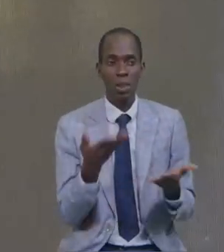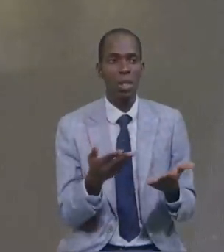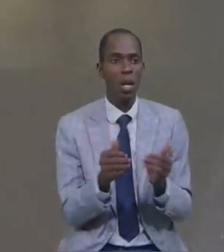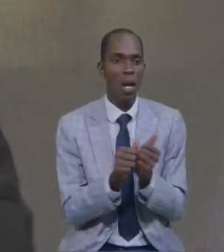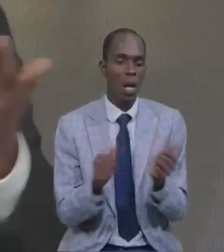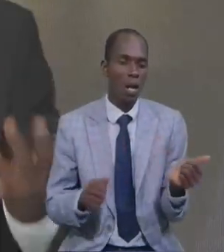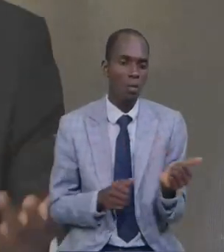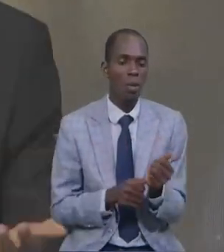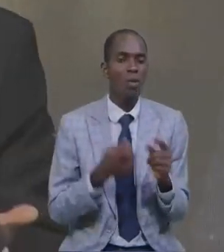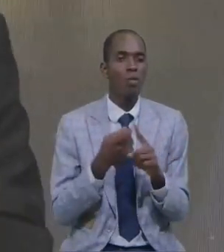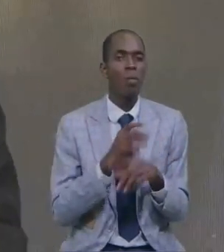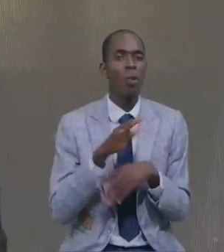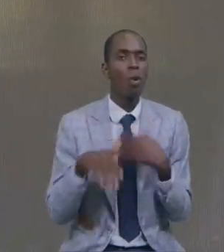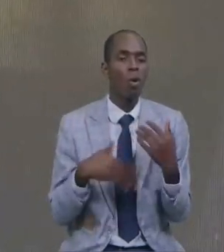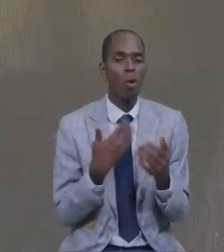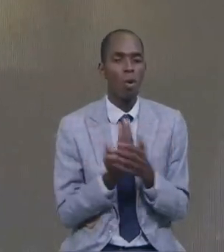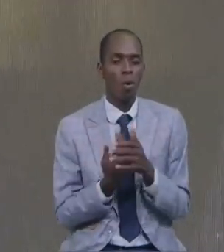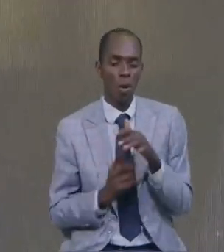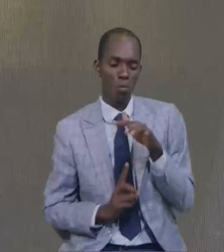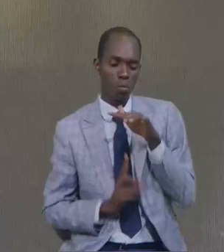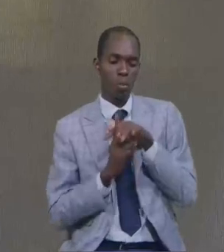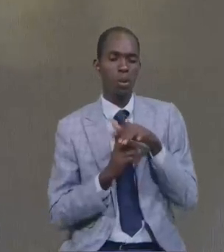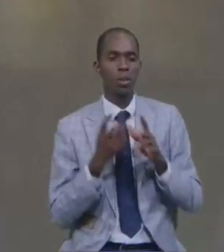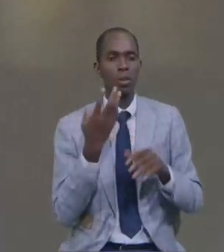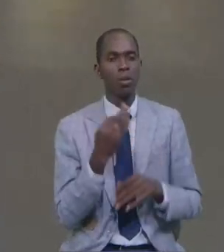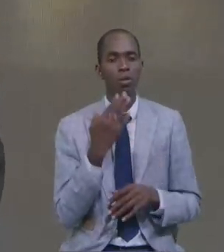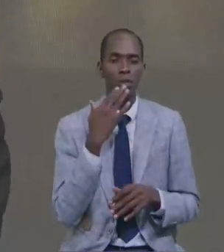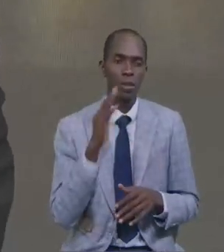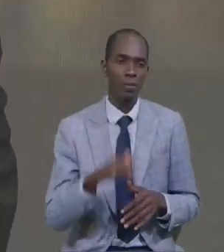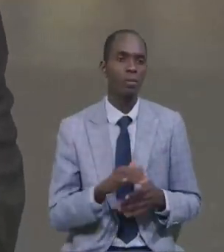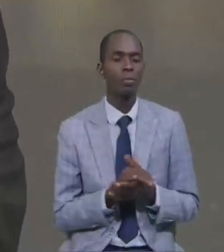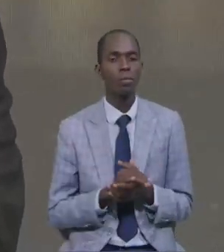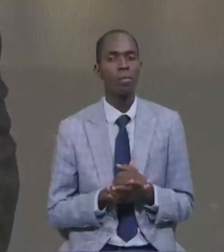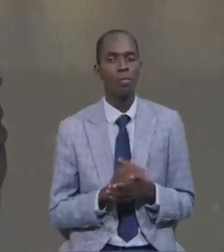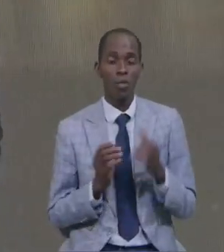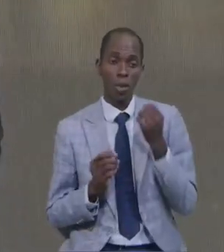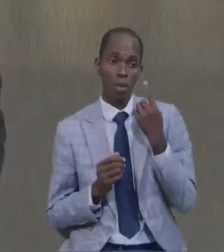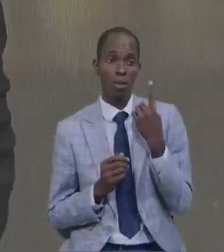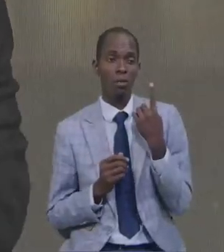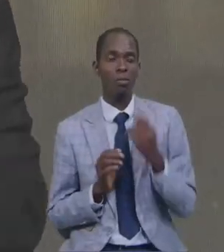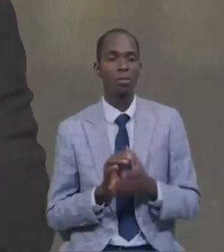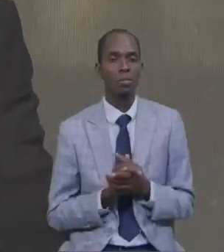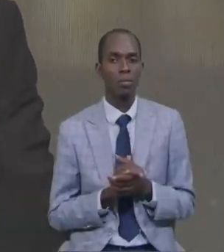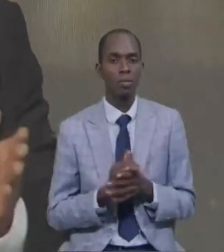Comprenez, si vous êtes sauvés, on n'a pas besoin d'un policier.